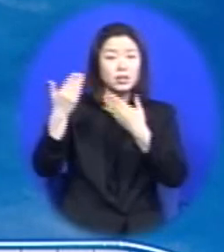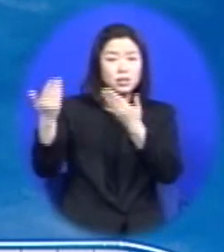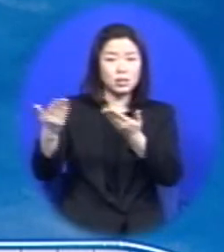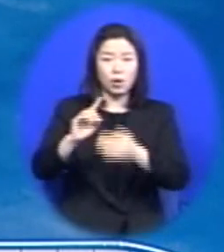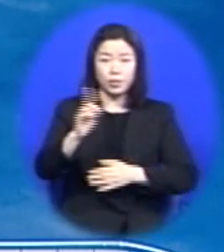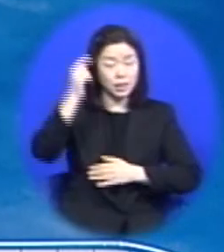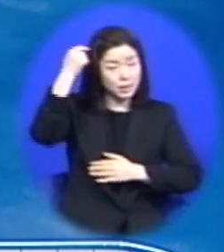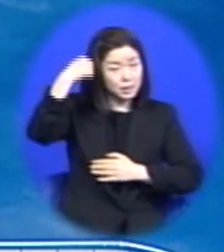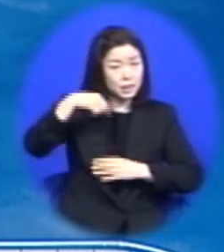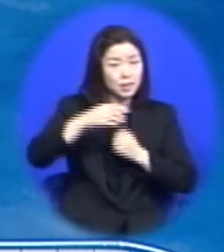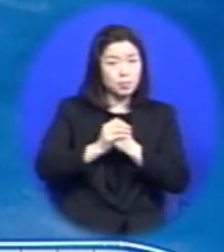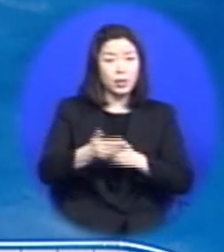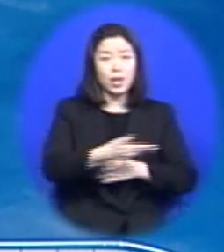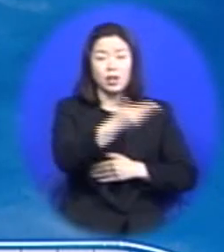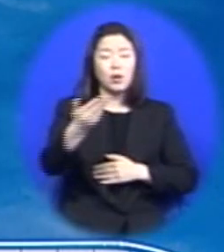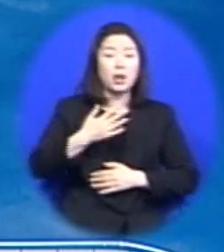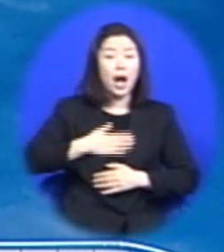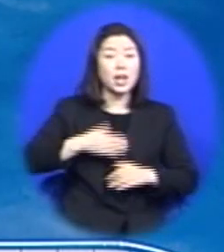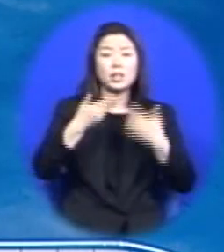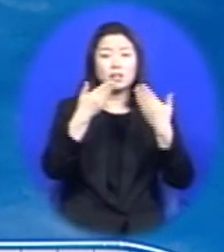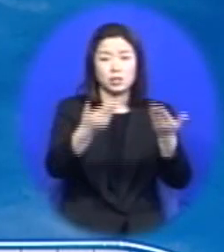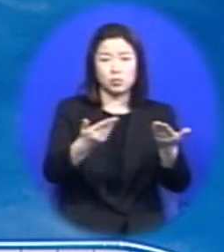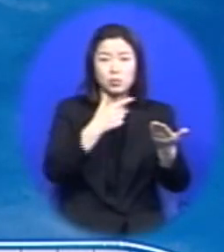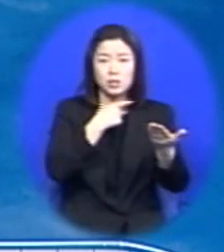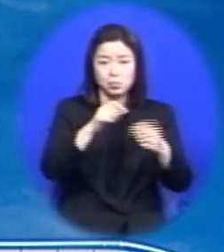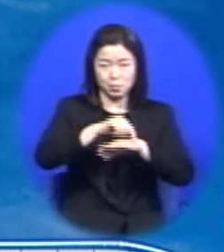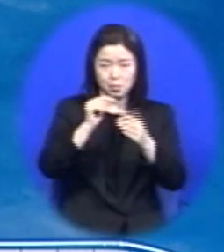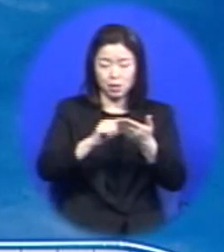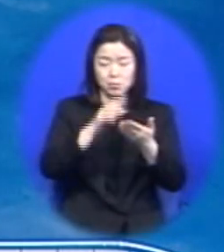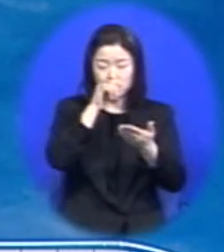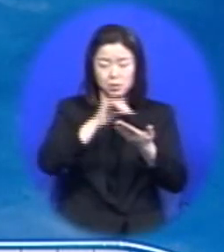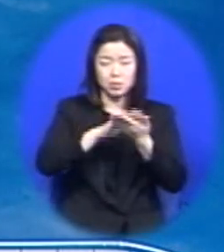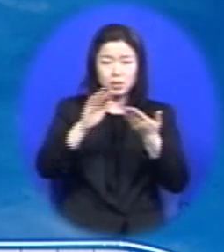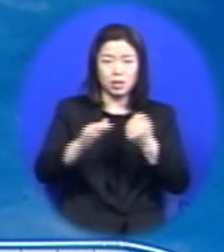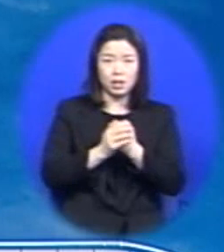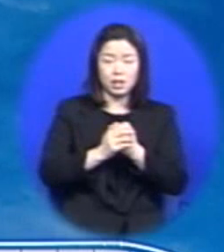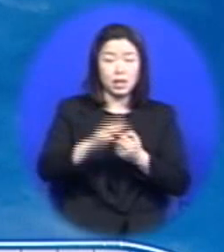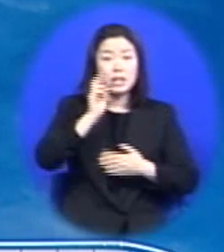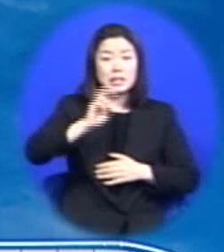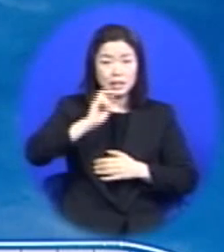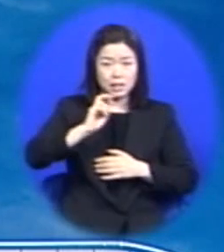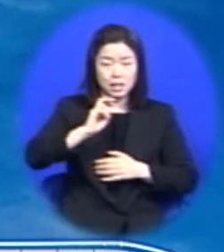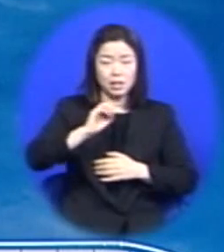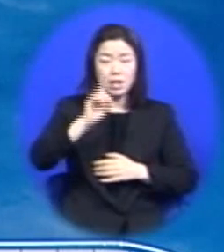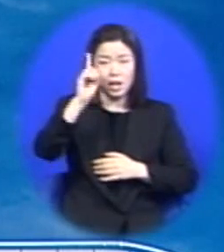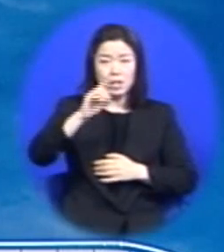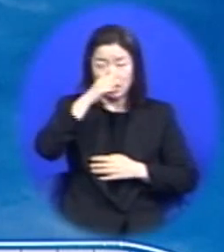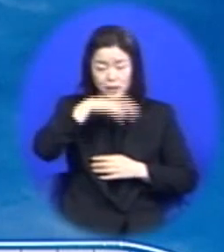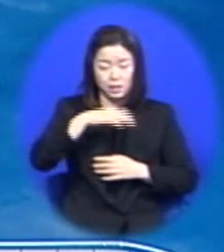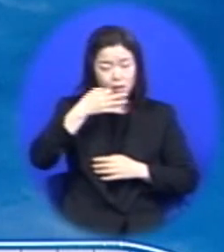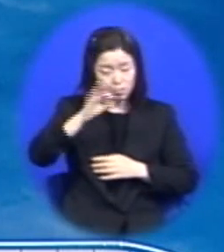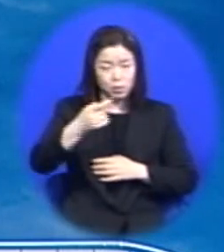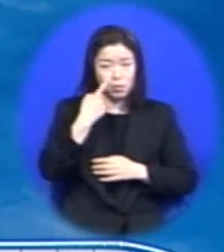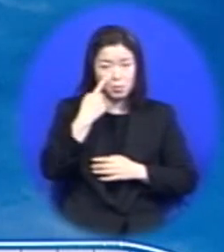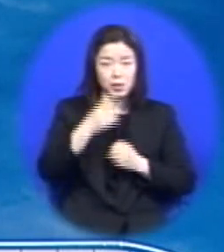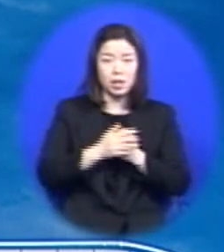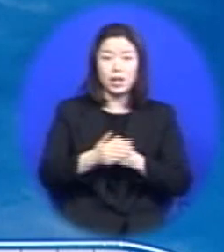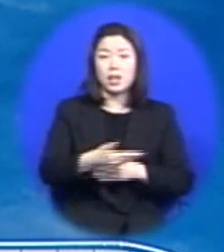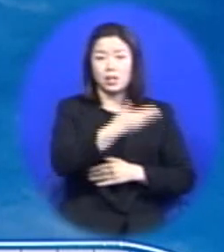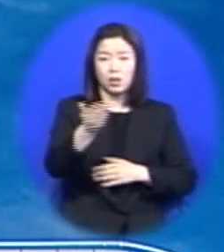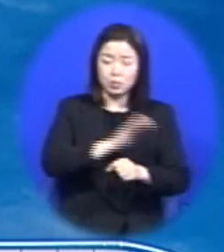느낌을 여러분에게 좀 알게 해주고 싶은 마음이 듭니다. 찬양을 하나 그냥 불러보겠습니다. 여러분